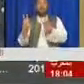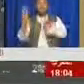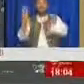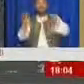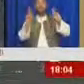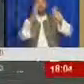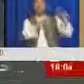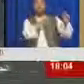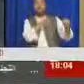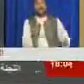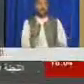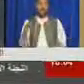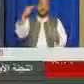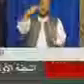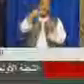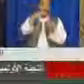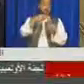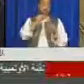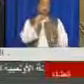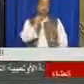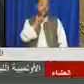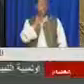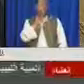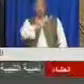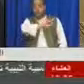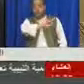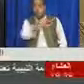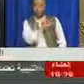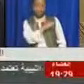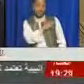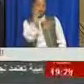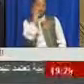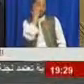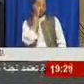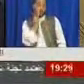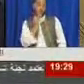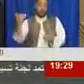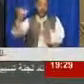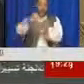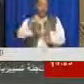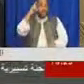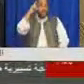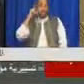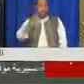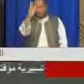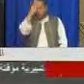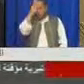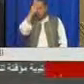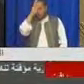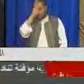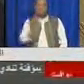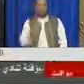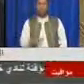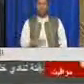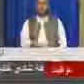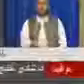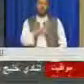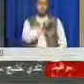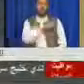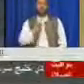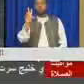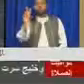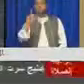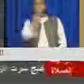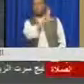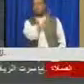نسال الله تعالى ان يوصلنا الا يوصيه الى هذا ويحصل ما هو موجود الان في الصومال وهو في العراق وهم في كريمه